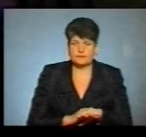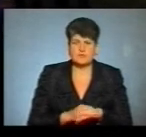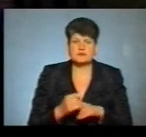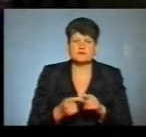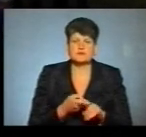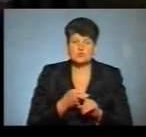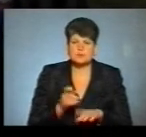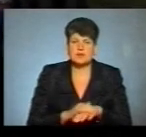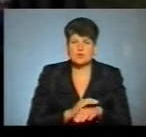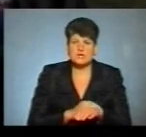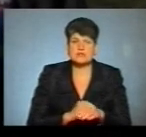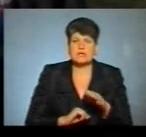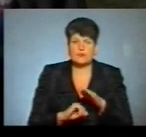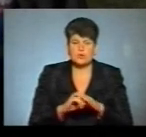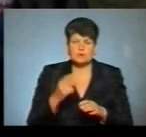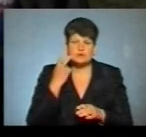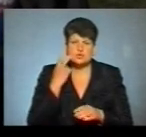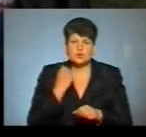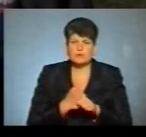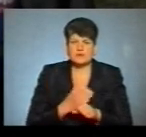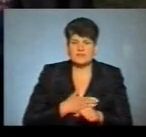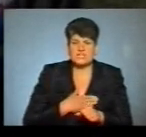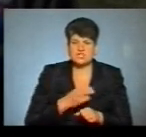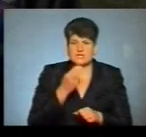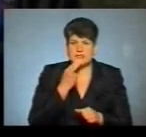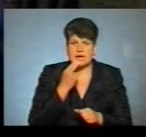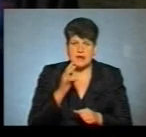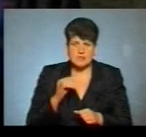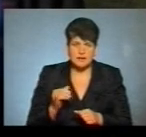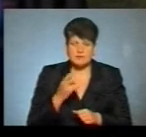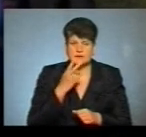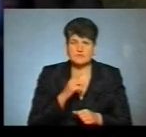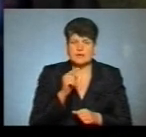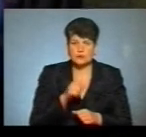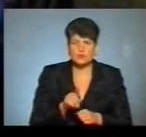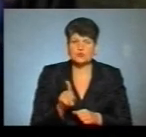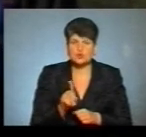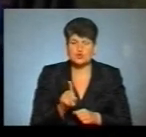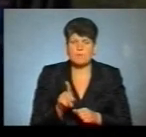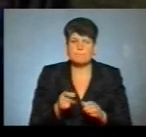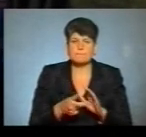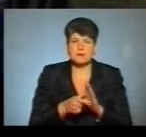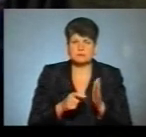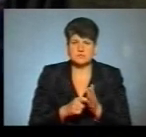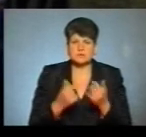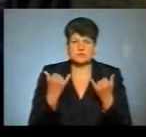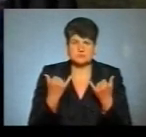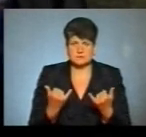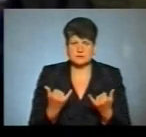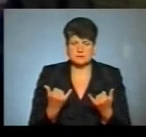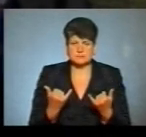через благодійний фонд Каритас робили постійно в нашій благодійній їдальні. Але з огляду на те, що саме приміщення зараз